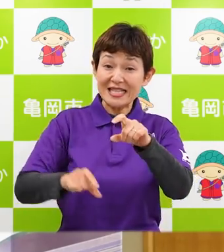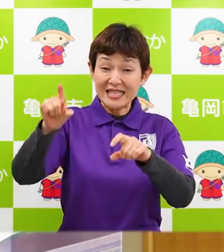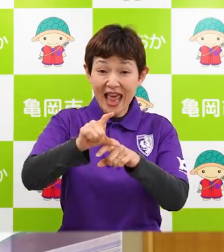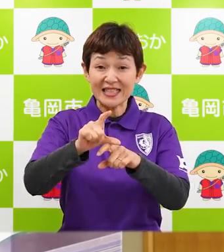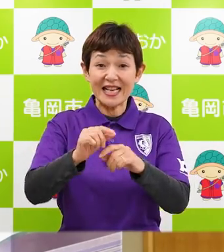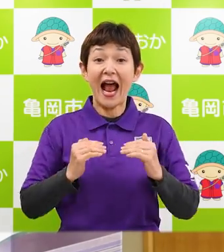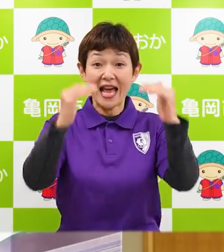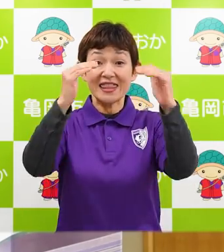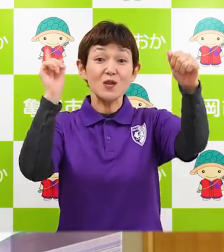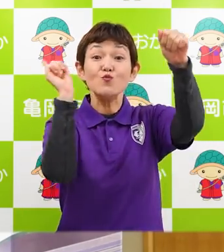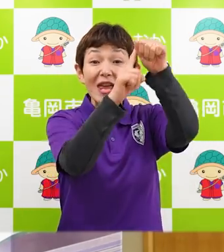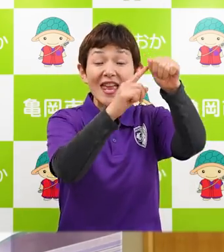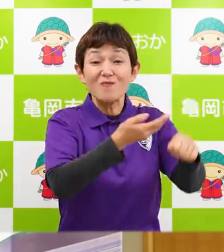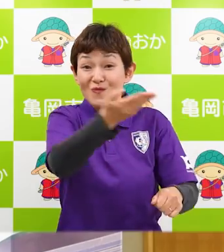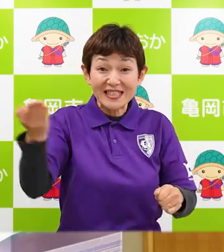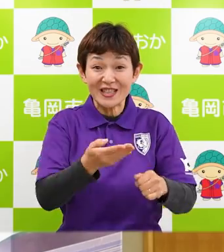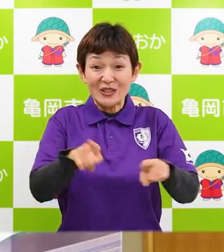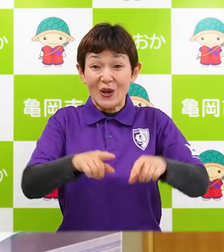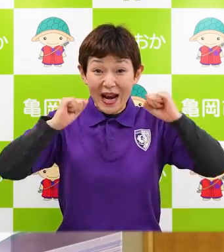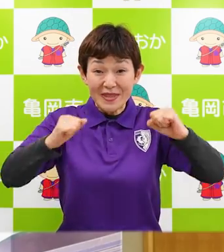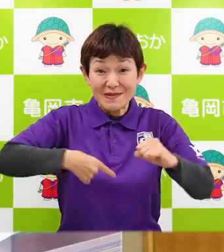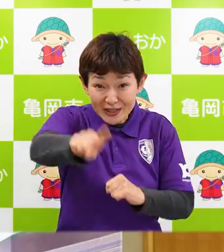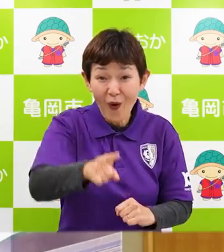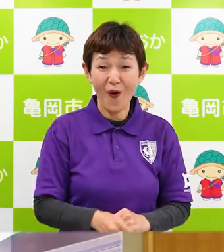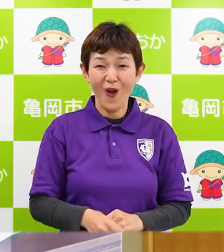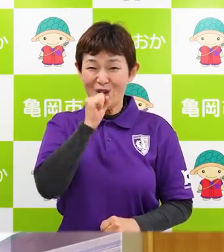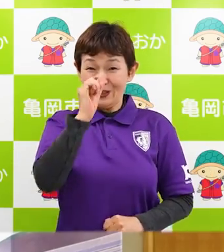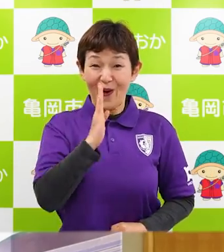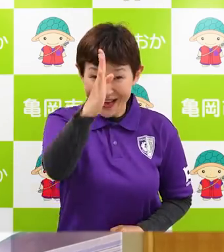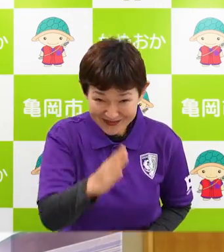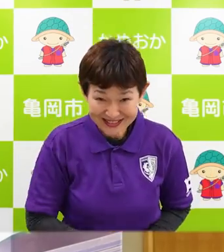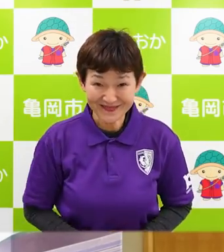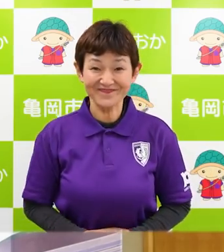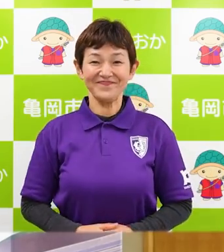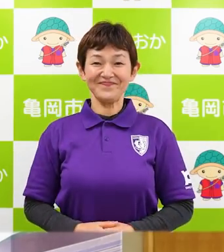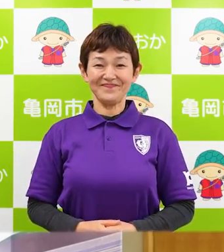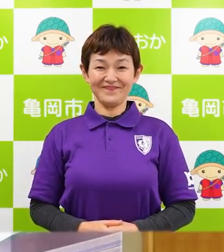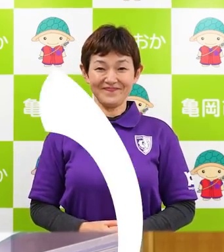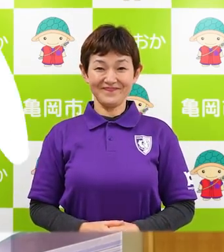ガの発展に向けて皆さんとともに頑張っていきましょう。どうぞよろしくお願いします。